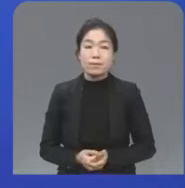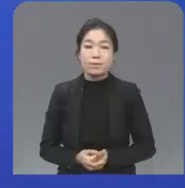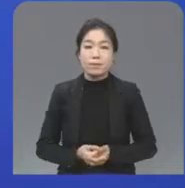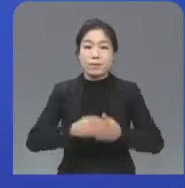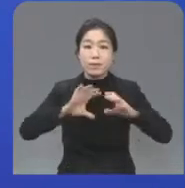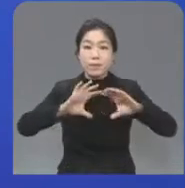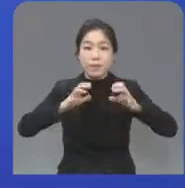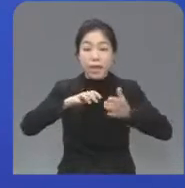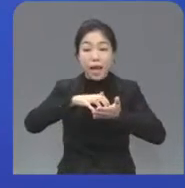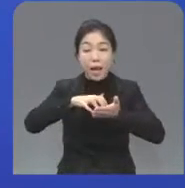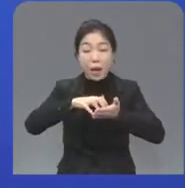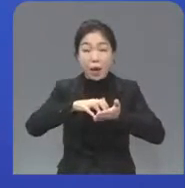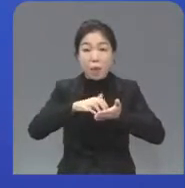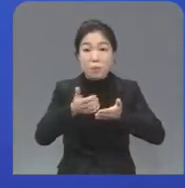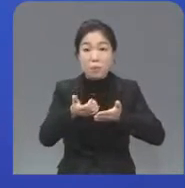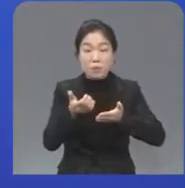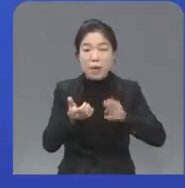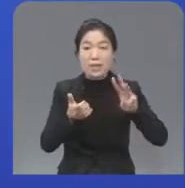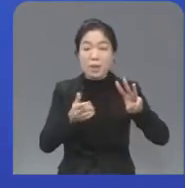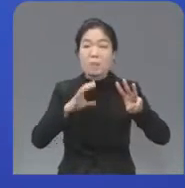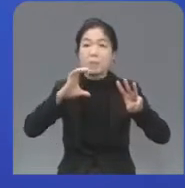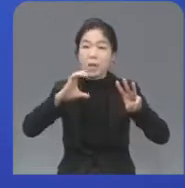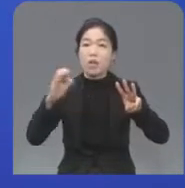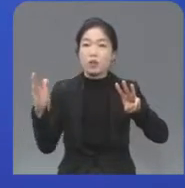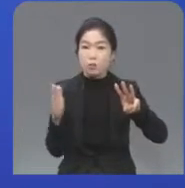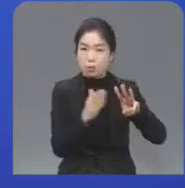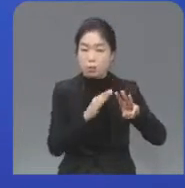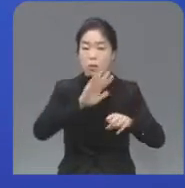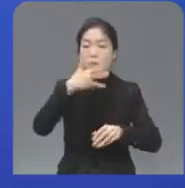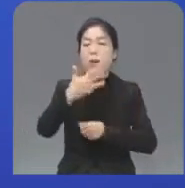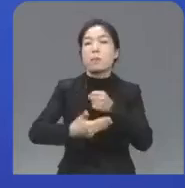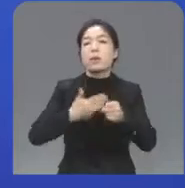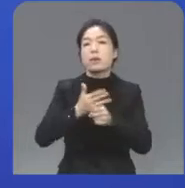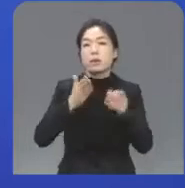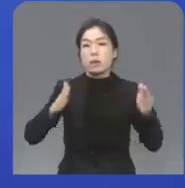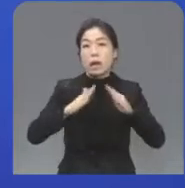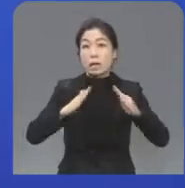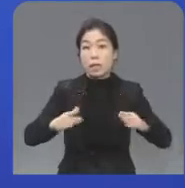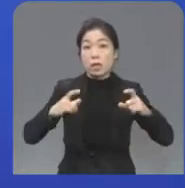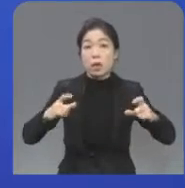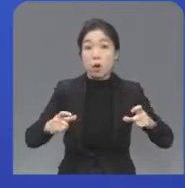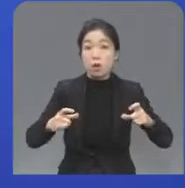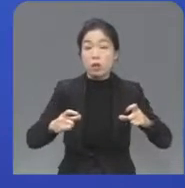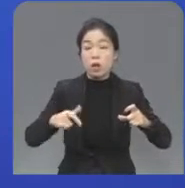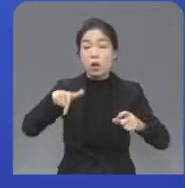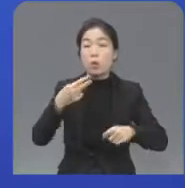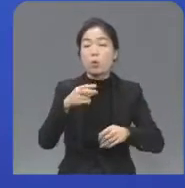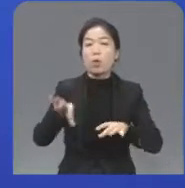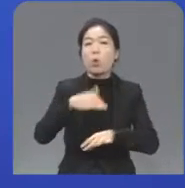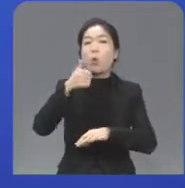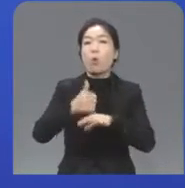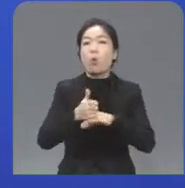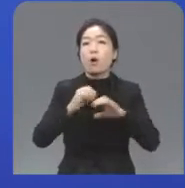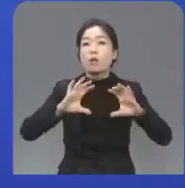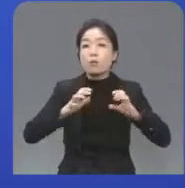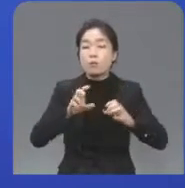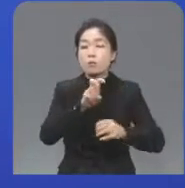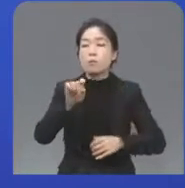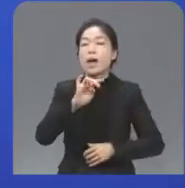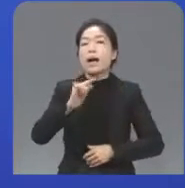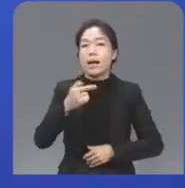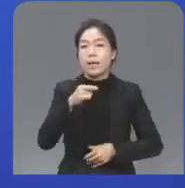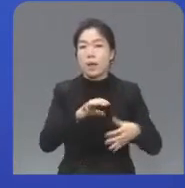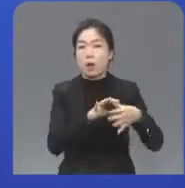기원전 3세기부터 800년간 전라도 지방에 있었던 고대 왕국이 바로 마한이었습니다. 이 마한과 관련된